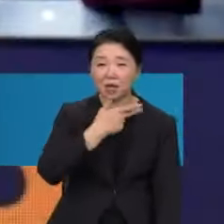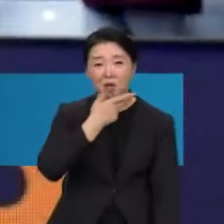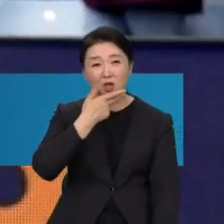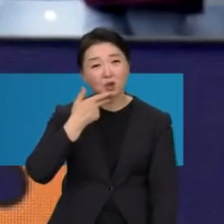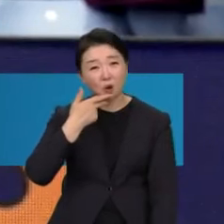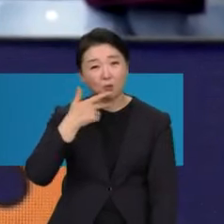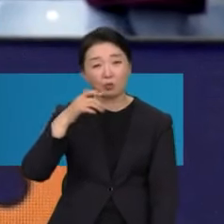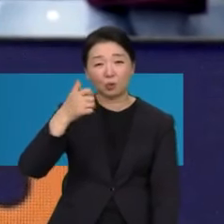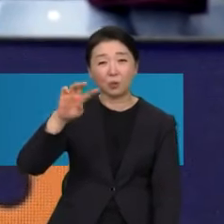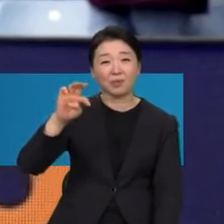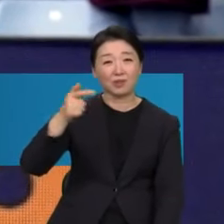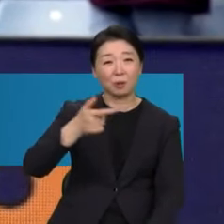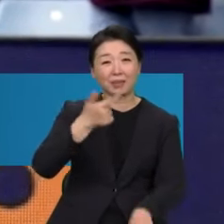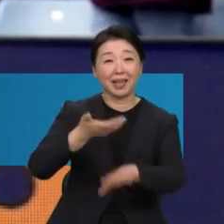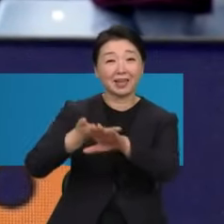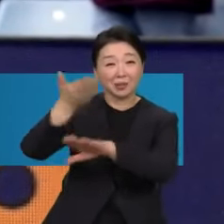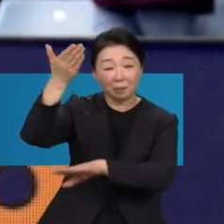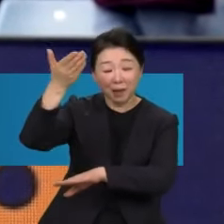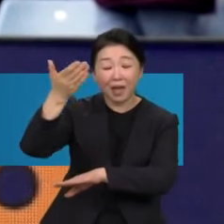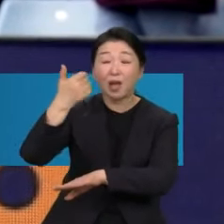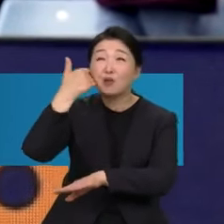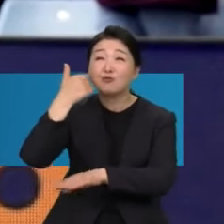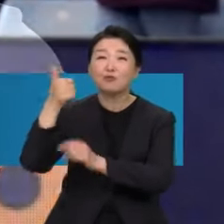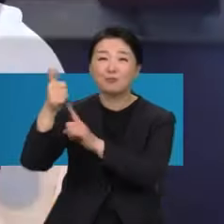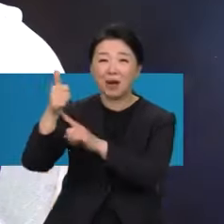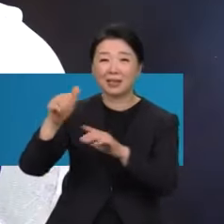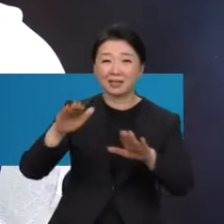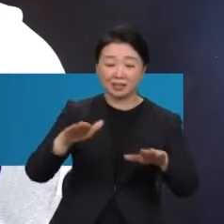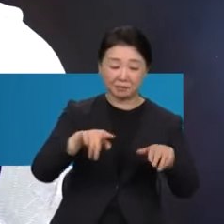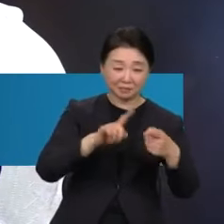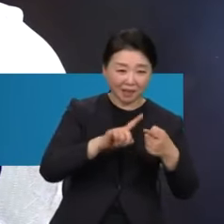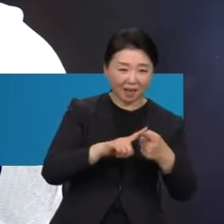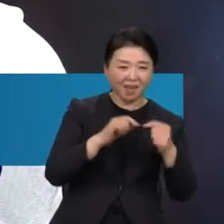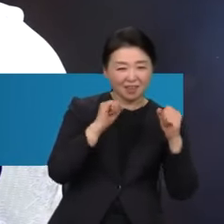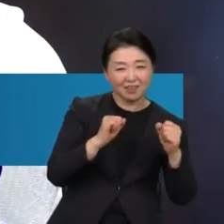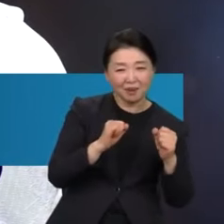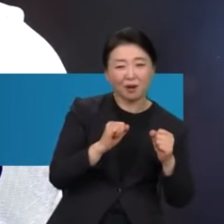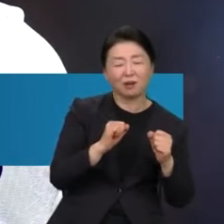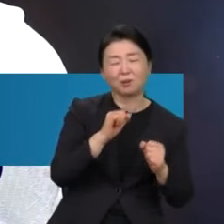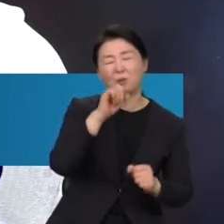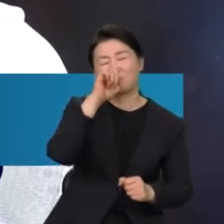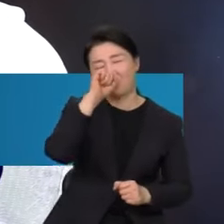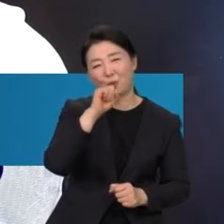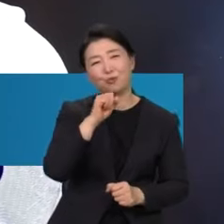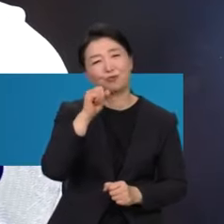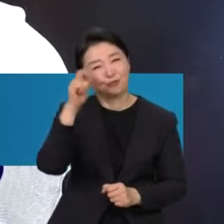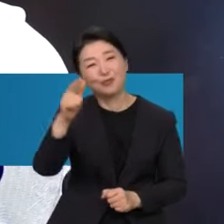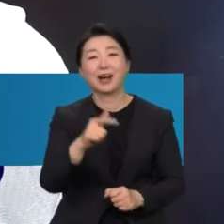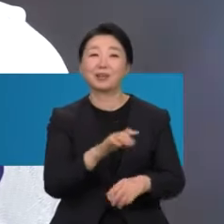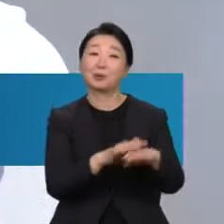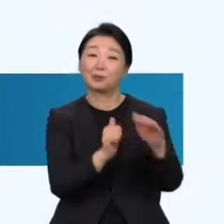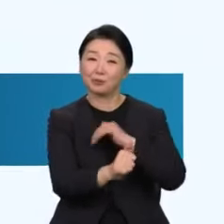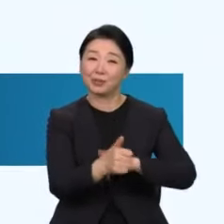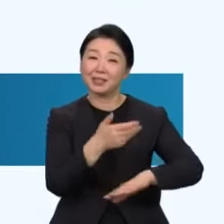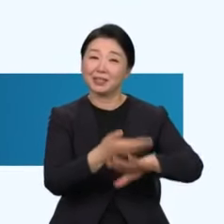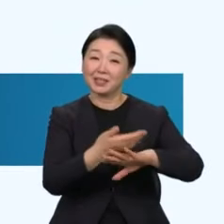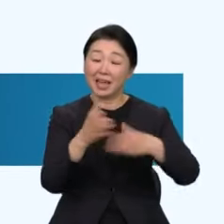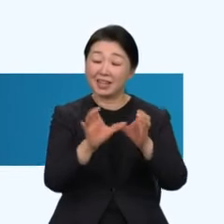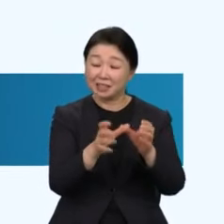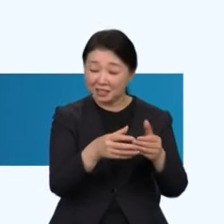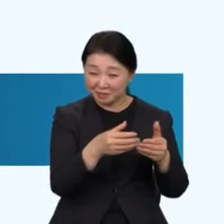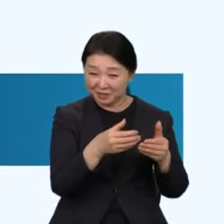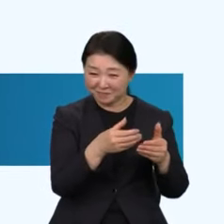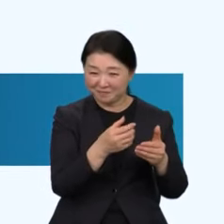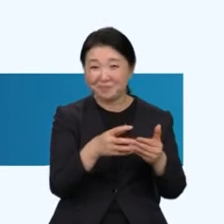토트넘의 대선배 대런 벤트는 손흥민이 지금 자리에 있기에는 너무 좋은 선수라고 생각하며 다른 팀이